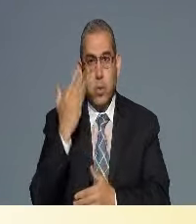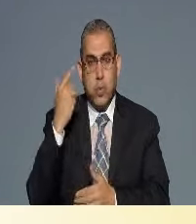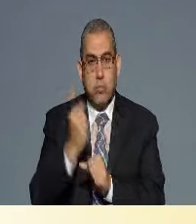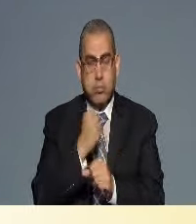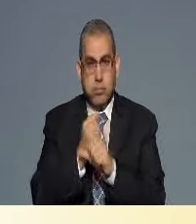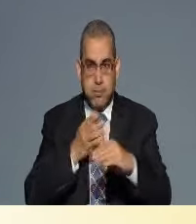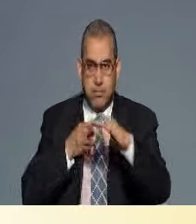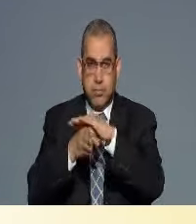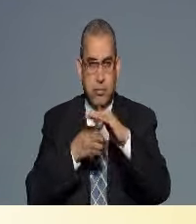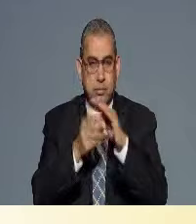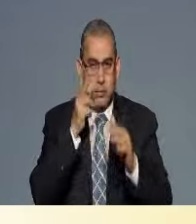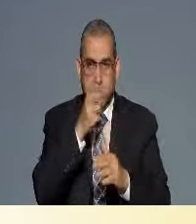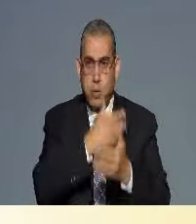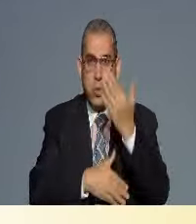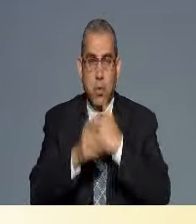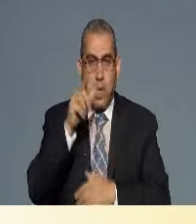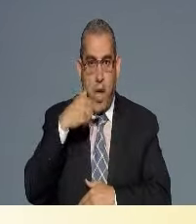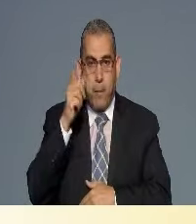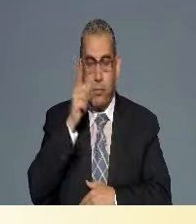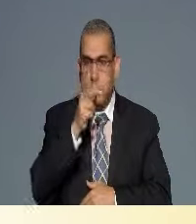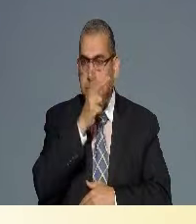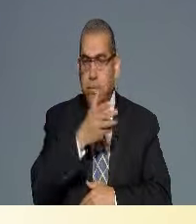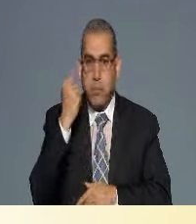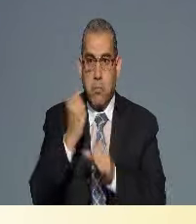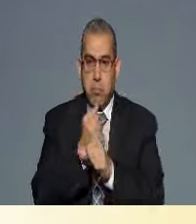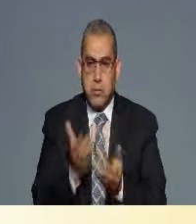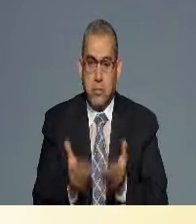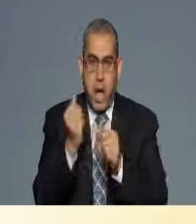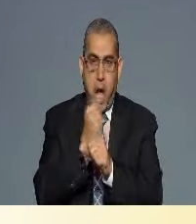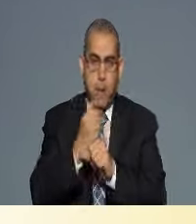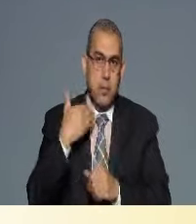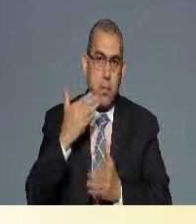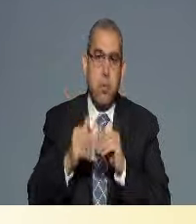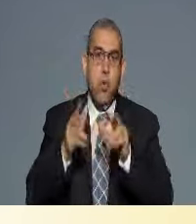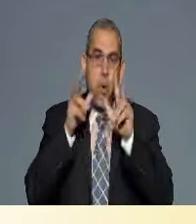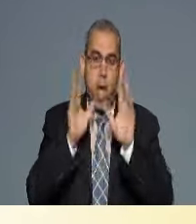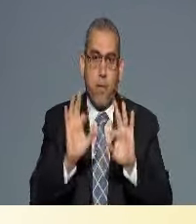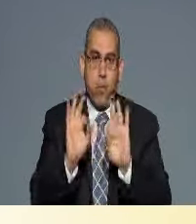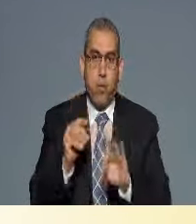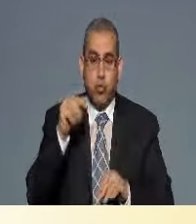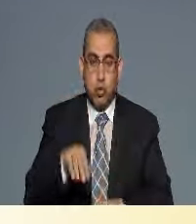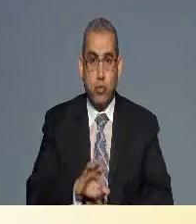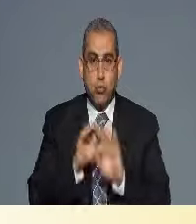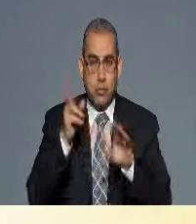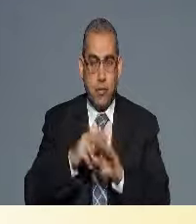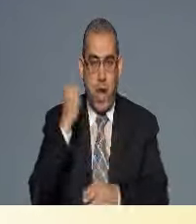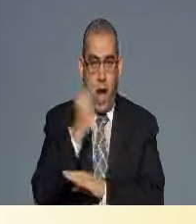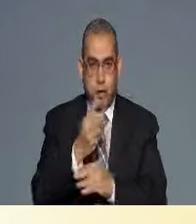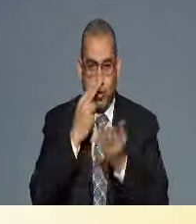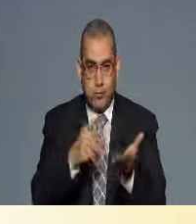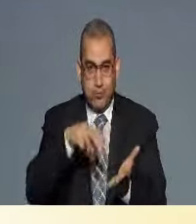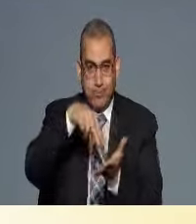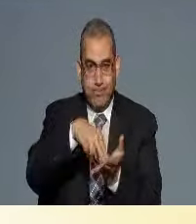في تاريخ أعرق الأمم ينهضون بالأعمال العظيمة والجليلة، وها نحن اليوم على أرض الواقع الصلبة